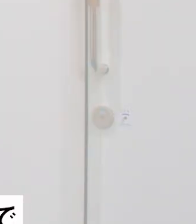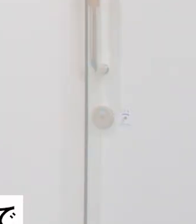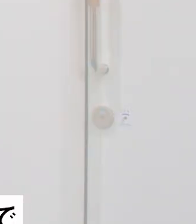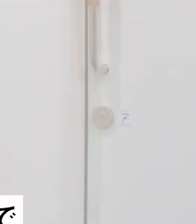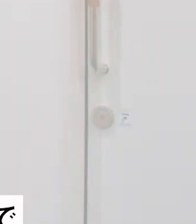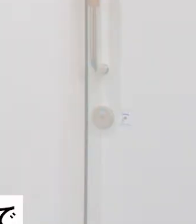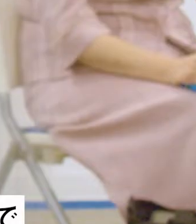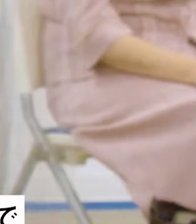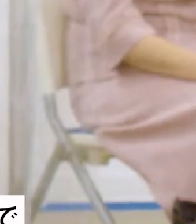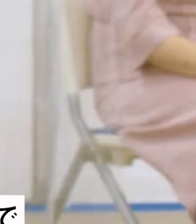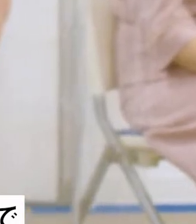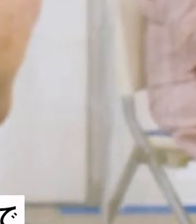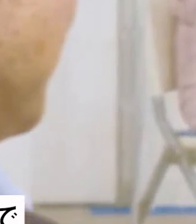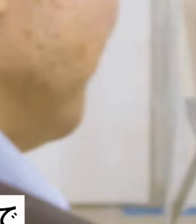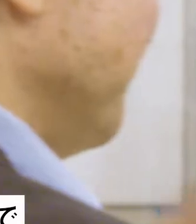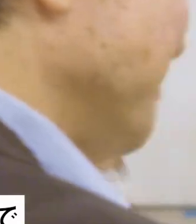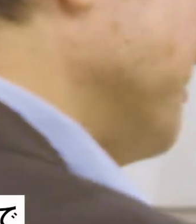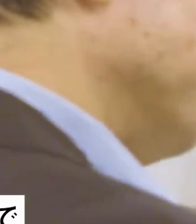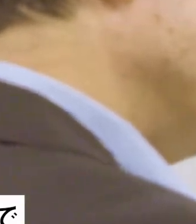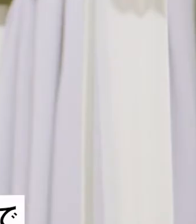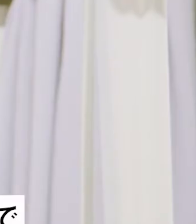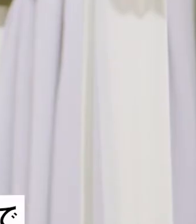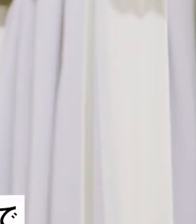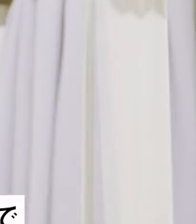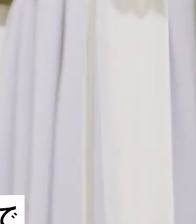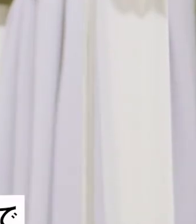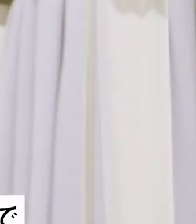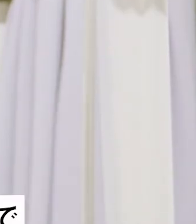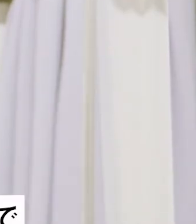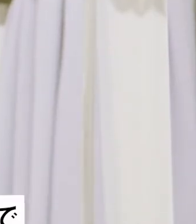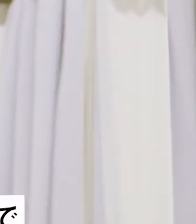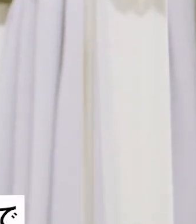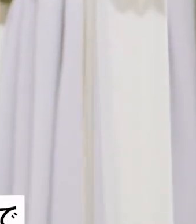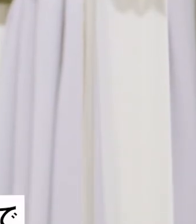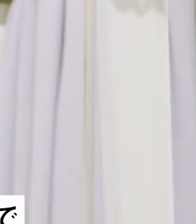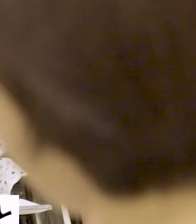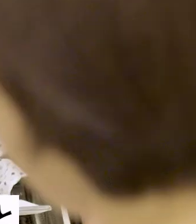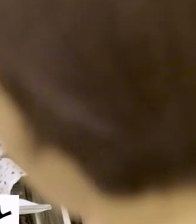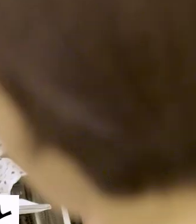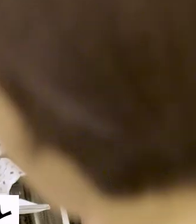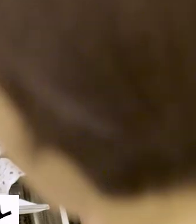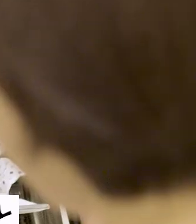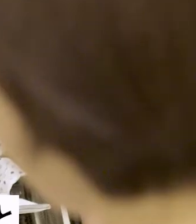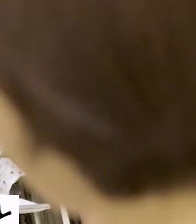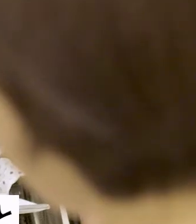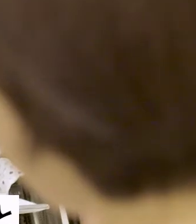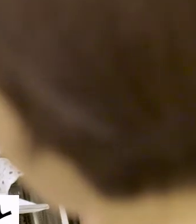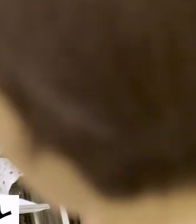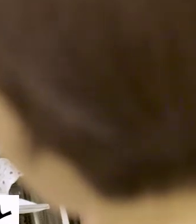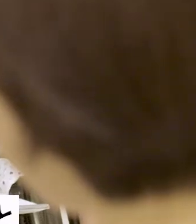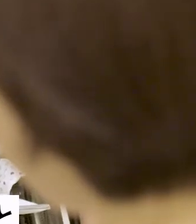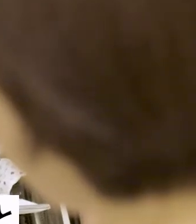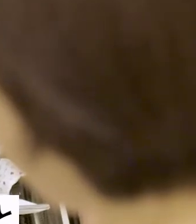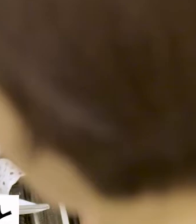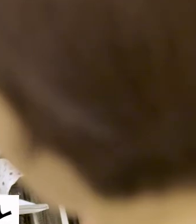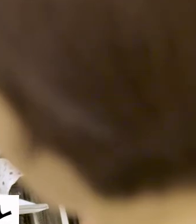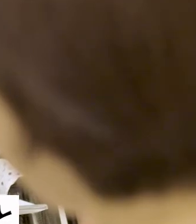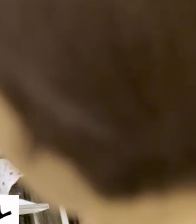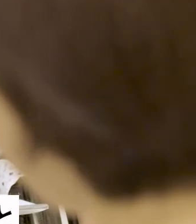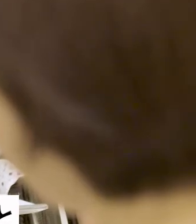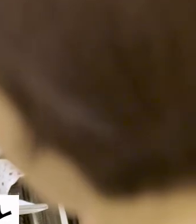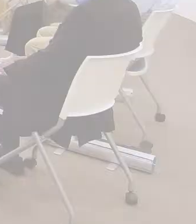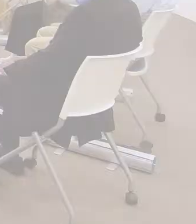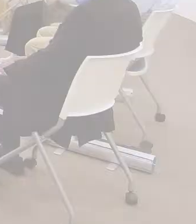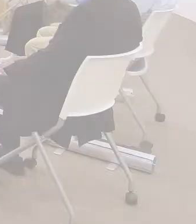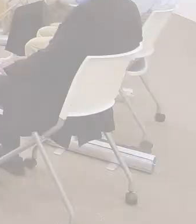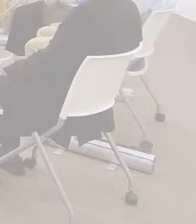いいなと今日ワークショップして、で皆さんのアイデアでですね、改善しつつさらにブラッシュアップしていけたら